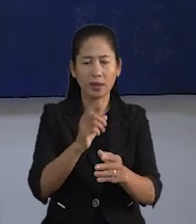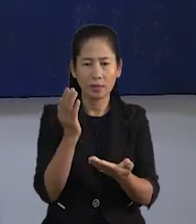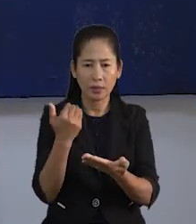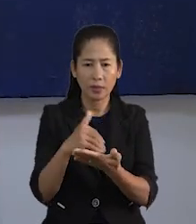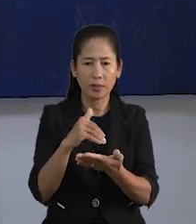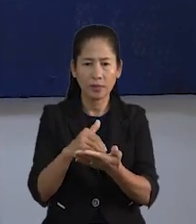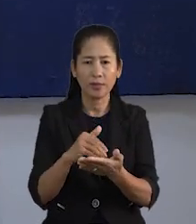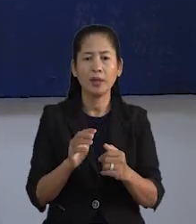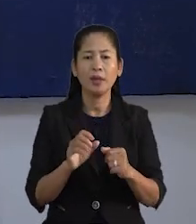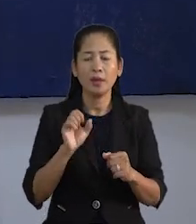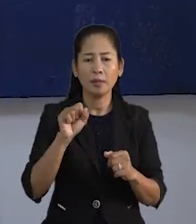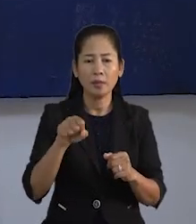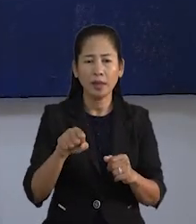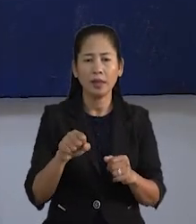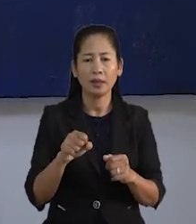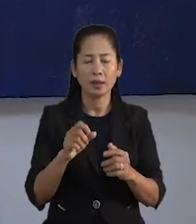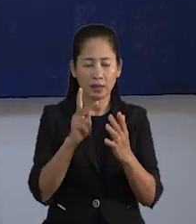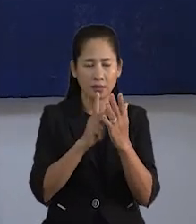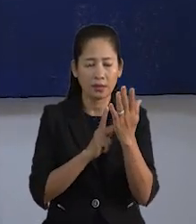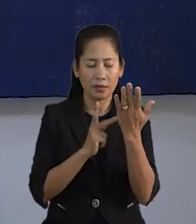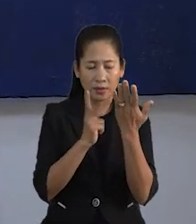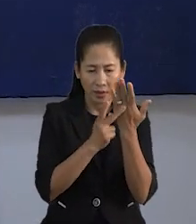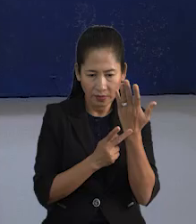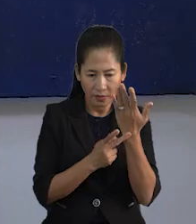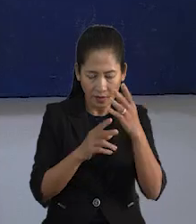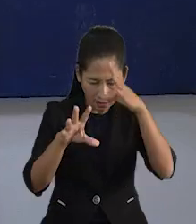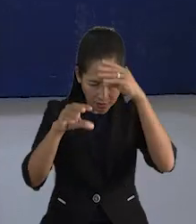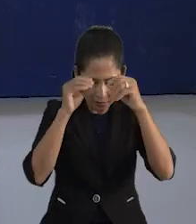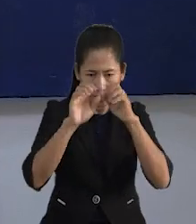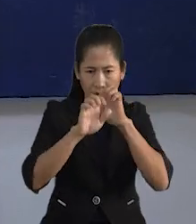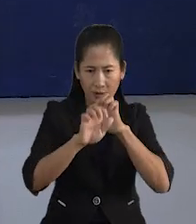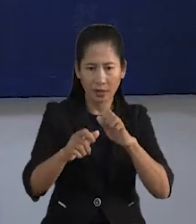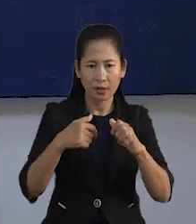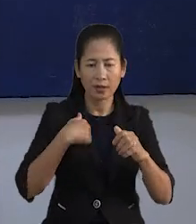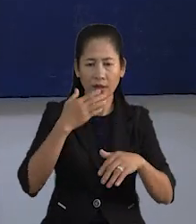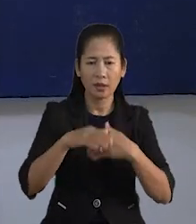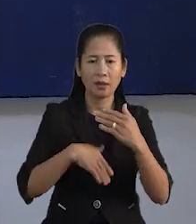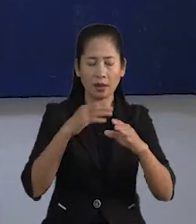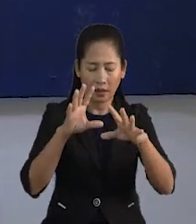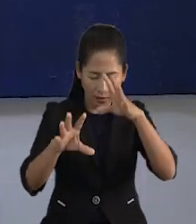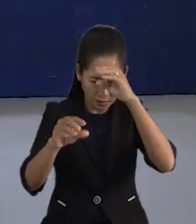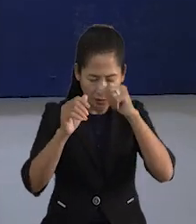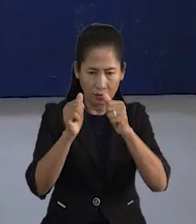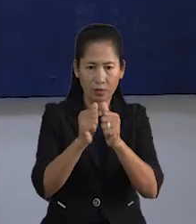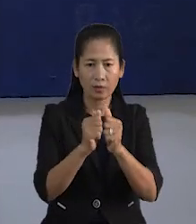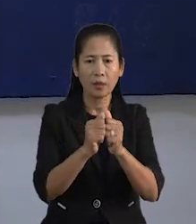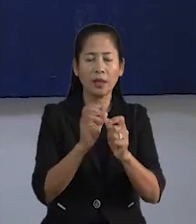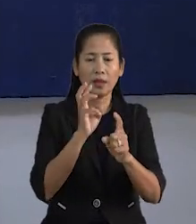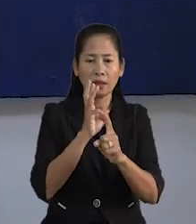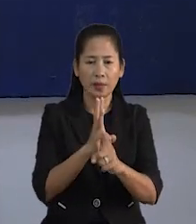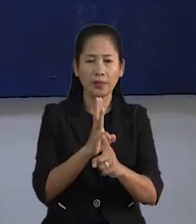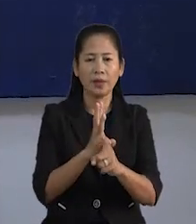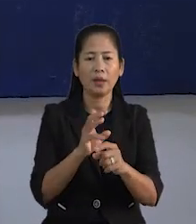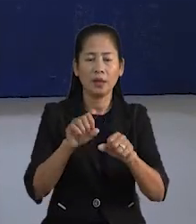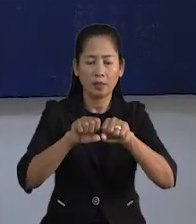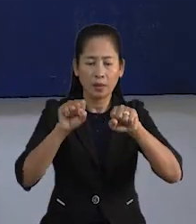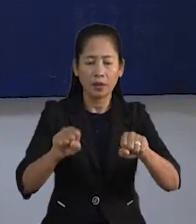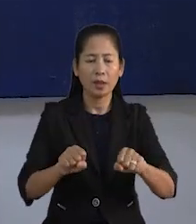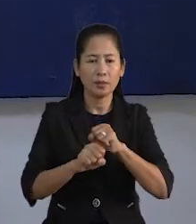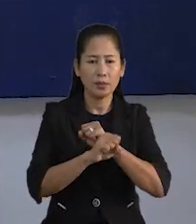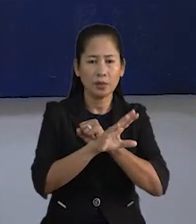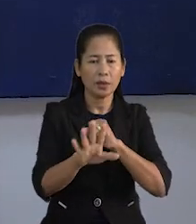កញាប់បាទក្នុងកម្មវិធីរៀនពីចម្ងាយរបស់លោកគ្រូកូនទាំងអស់គ្នាអាចរៀនជាមួយលោកគ្រូបានតាមរយៈបណ្ដាញផ្ស